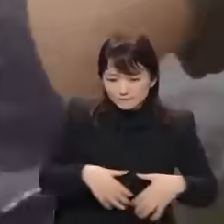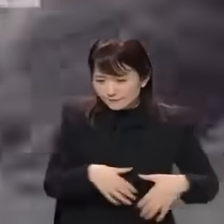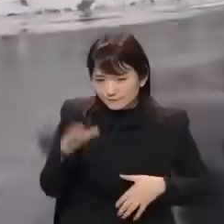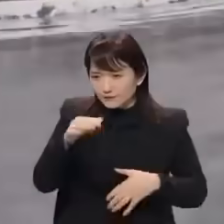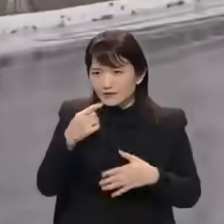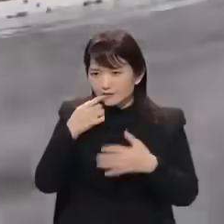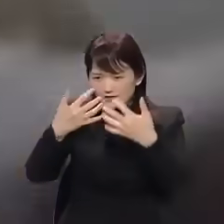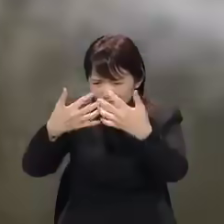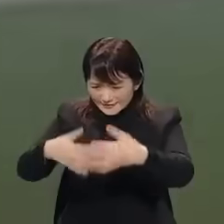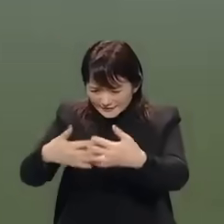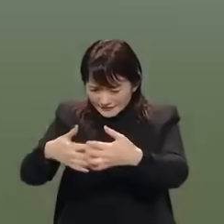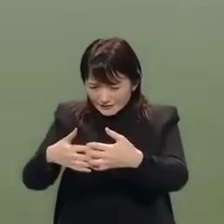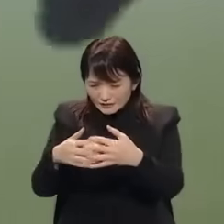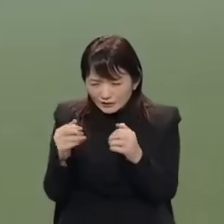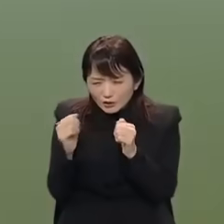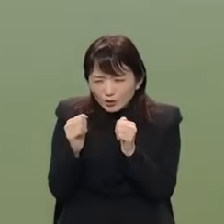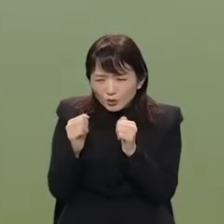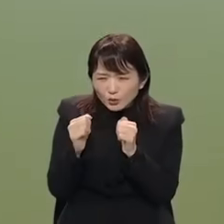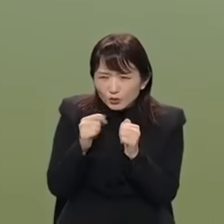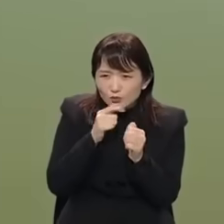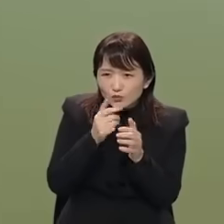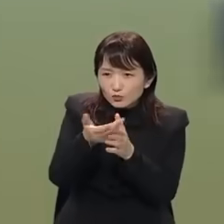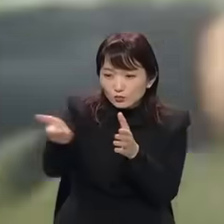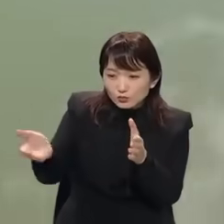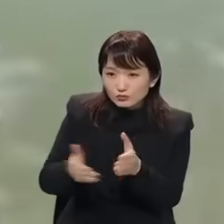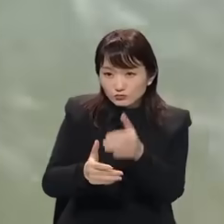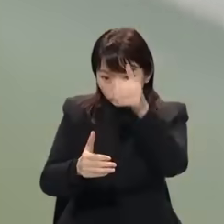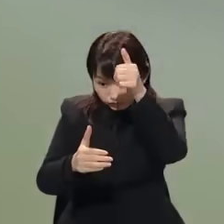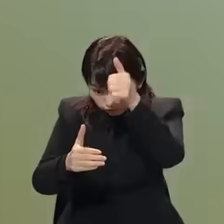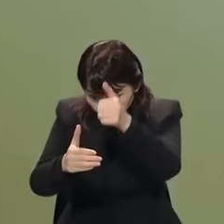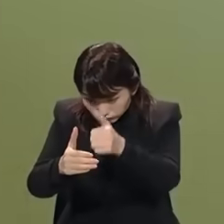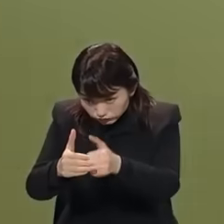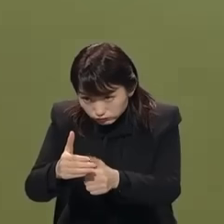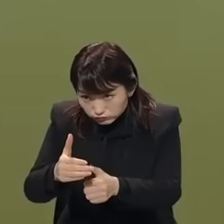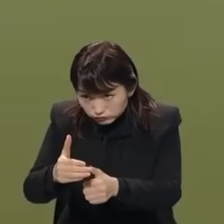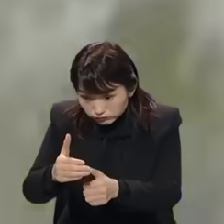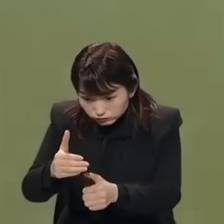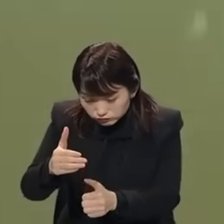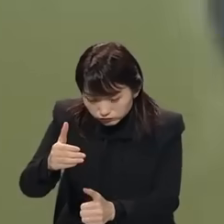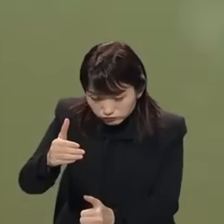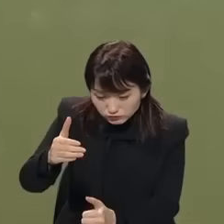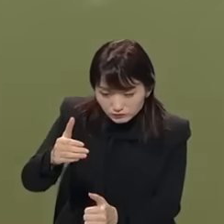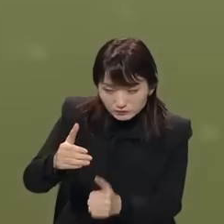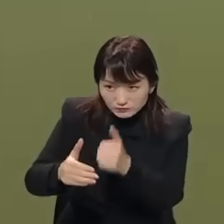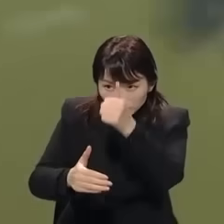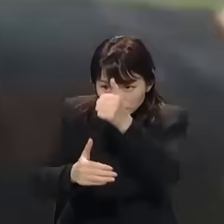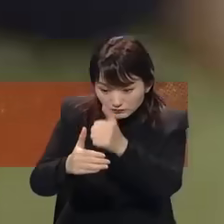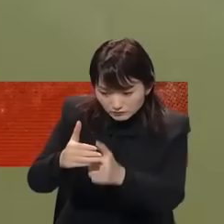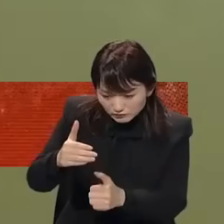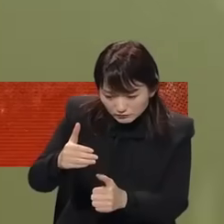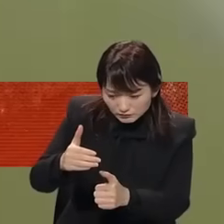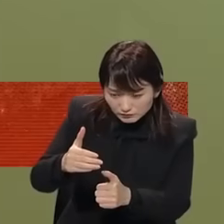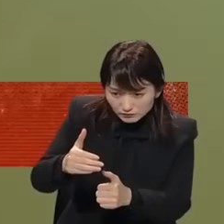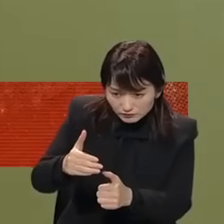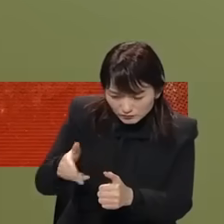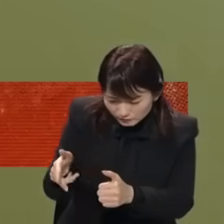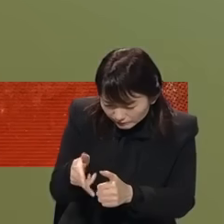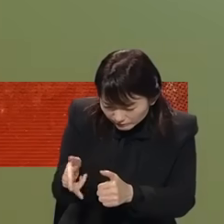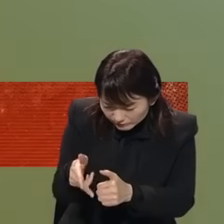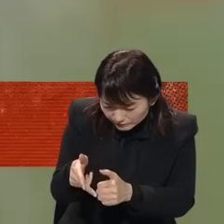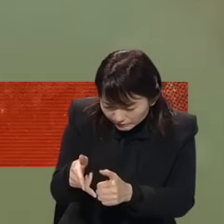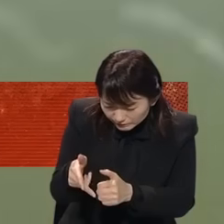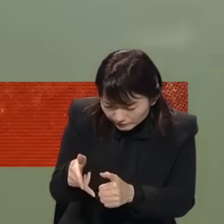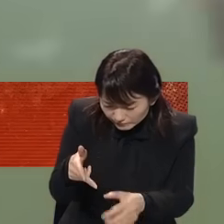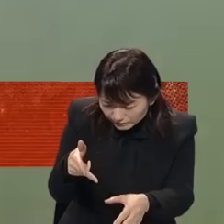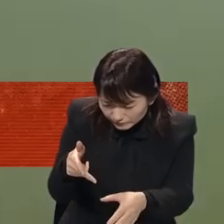살얼음 조각이 뜬 차디찬 연못에 바로 입했습니다. 몸이 다 잠길 정도로 꽤 깊었는데요. 물속에 잠긴 카메라에 뭔가